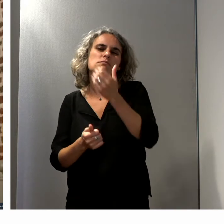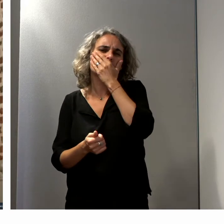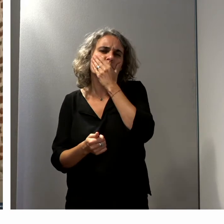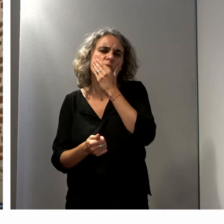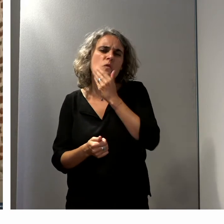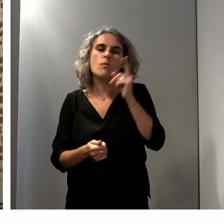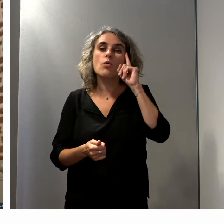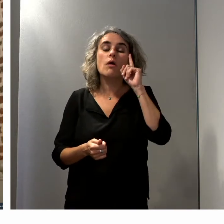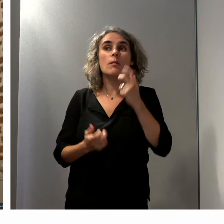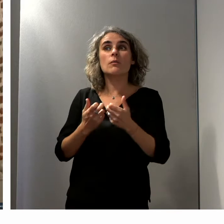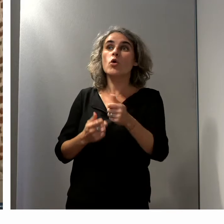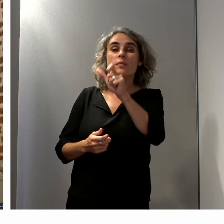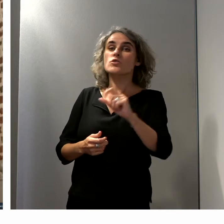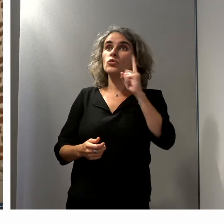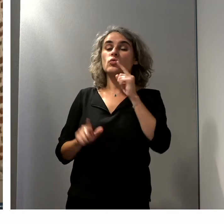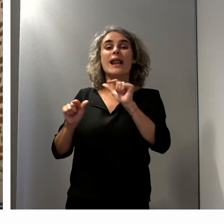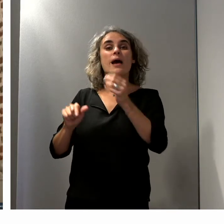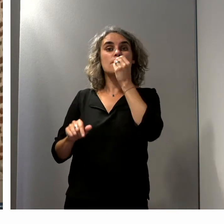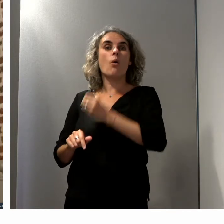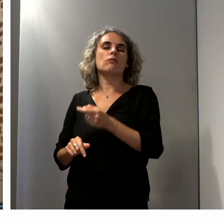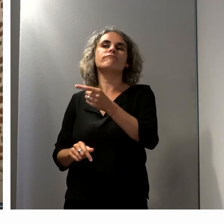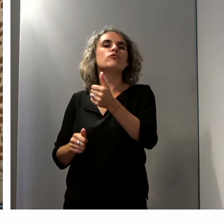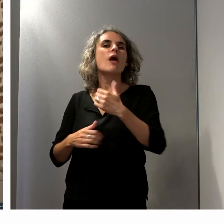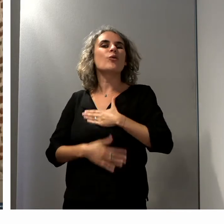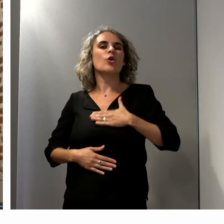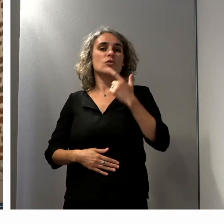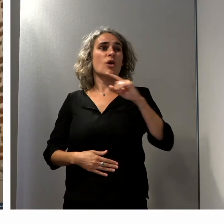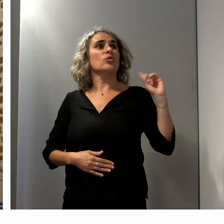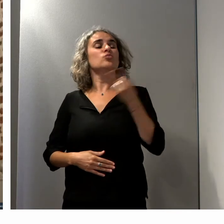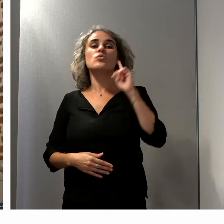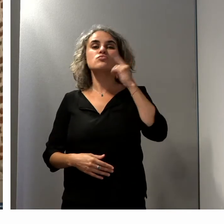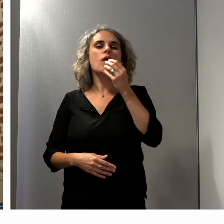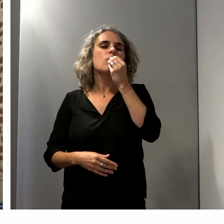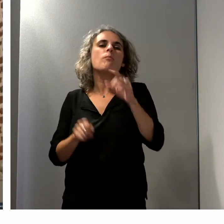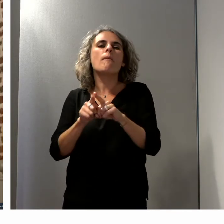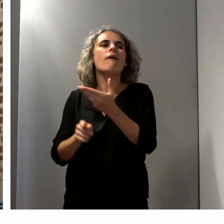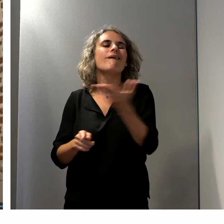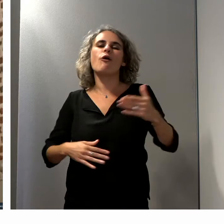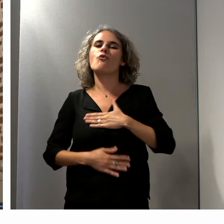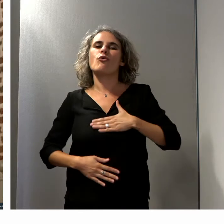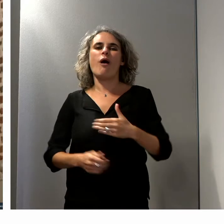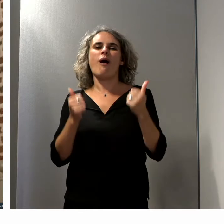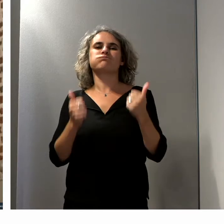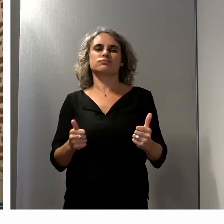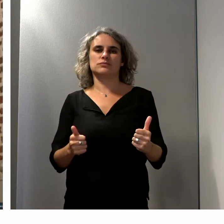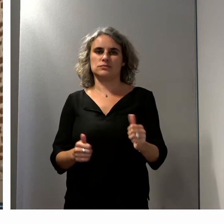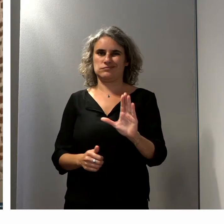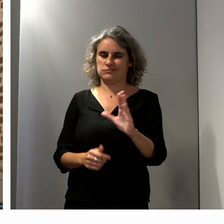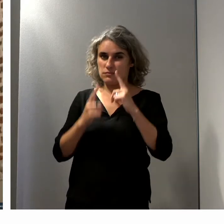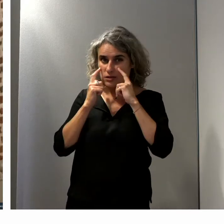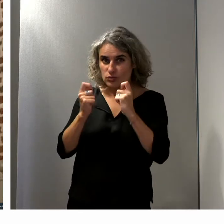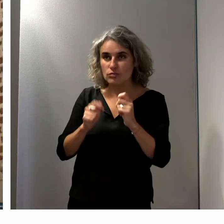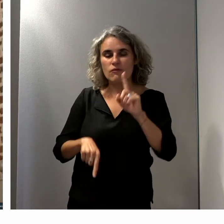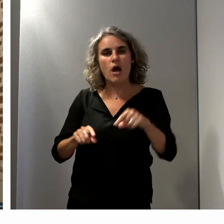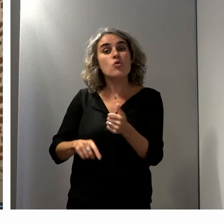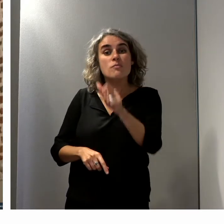dans le groupe, il y avait une personne sourde. Alors, c'est sûr que toutes les personnes sourdes, elles vont adorer. Et en fait, je trouve qu'il y a vraiment souvent une confusion avec la personne qui fait un peu office